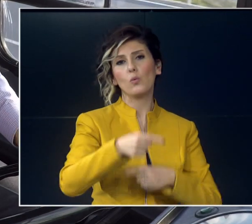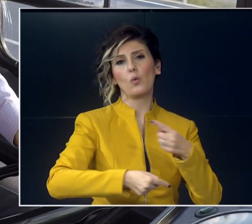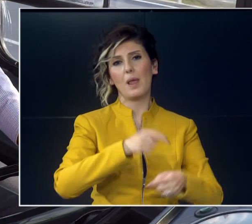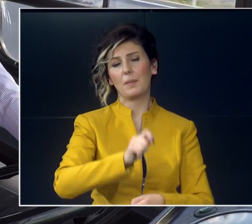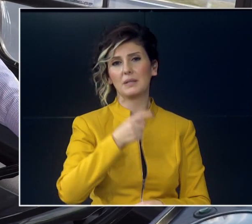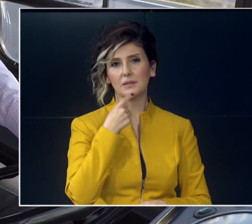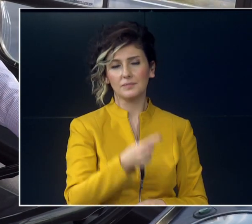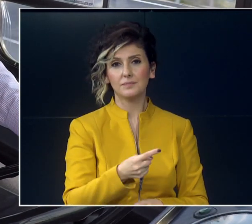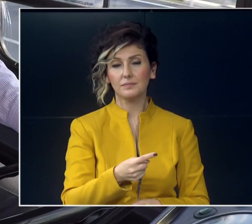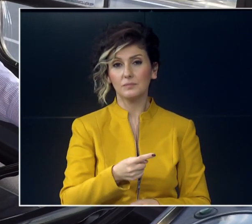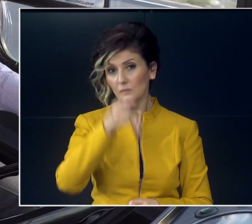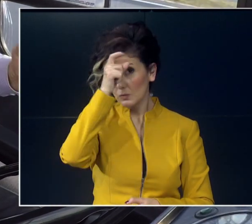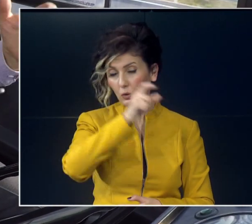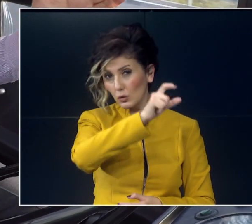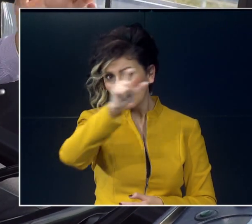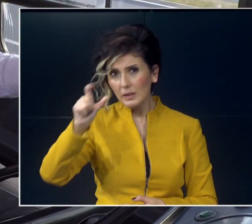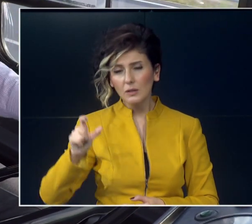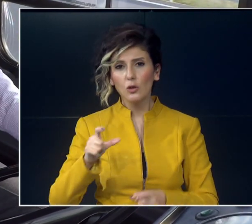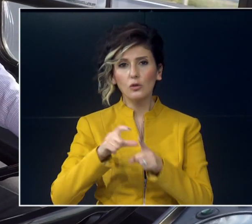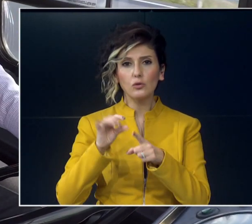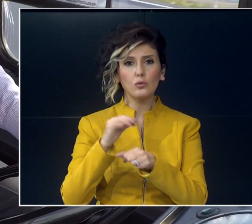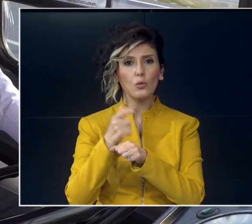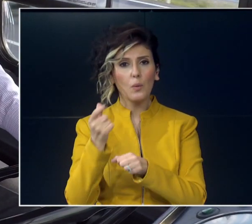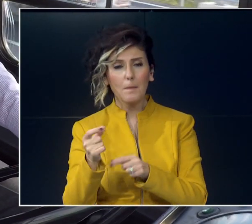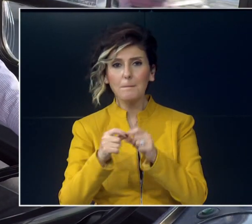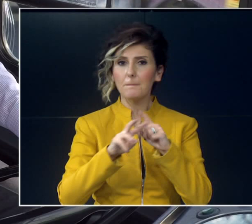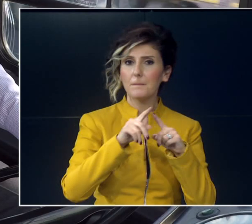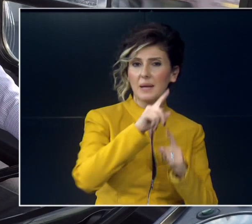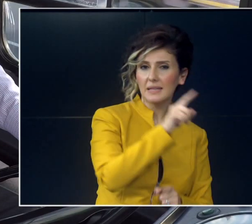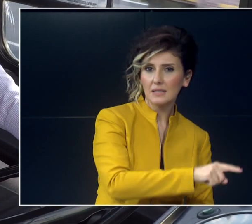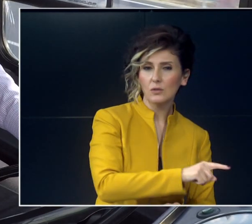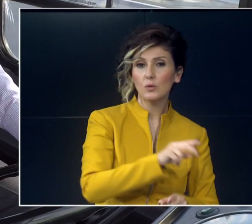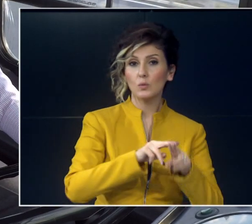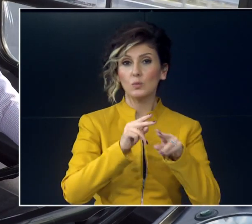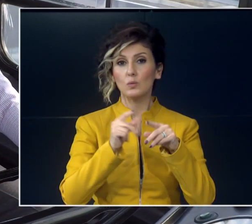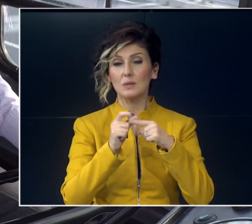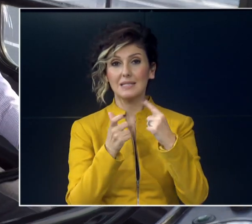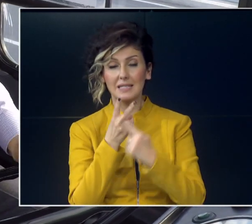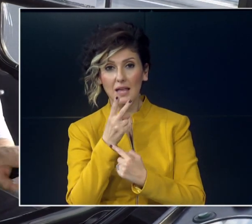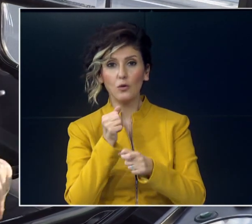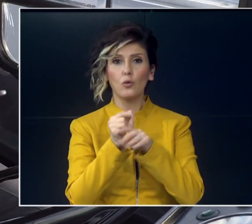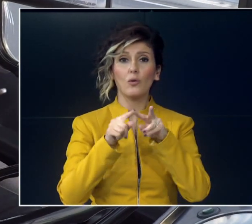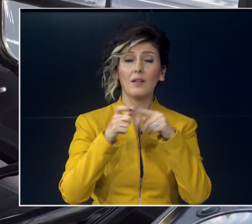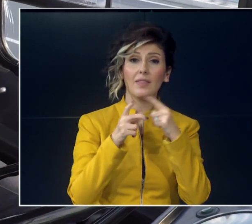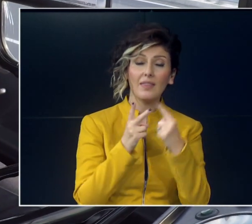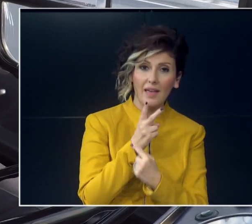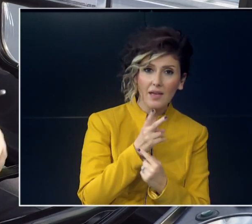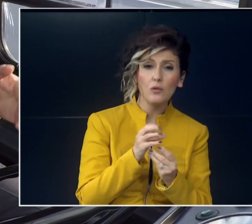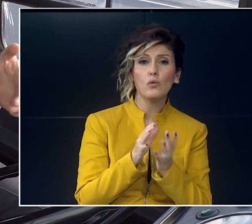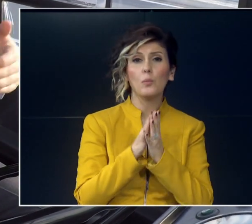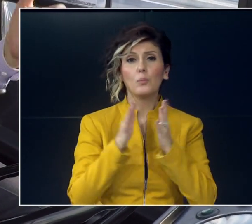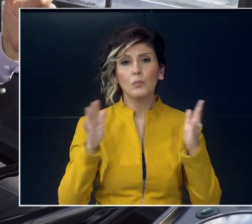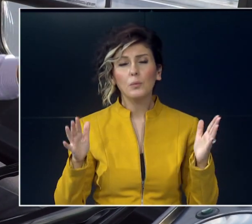yapıldı. Türkiye'de doğudan batıya, kuzeyden güneye çok büyük